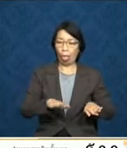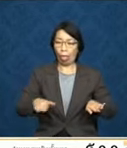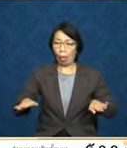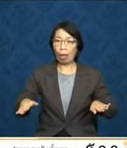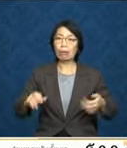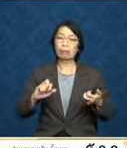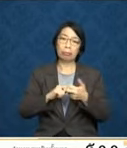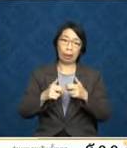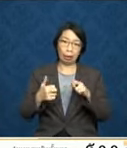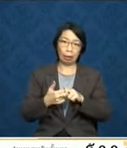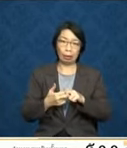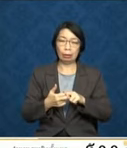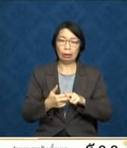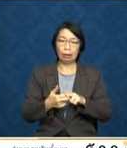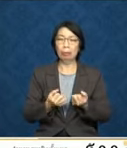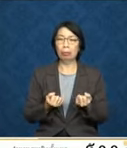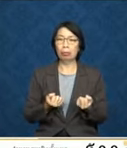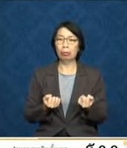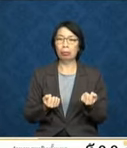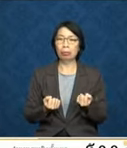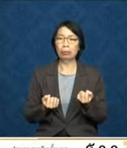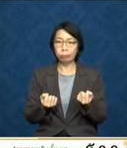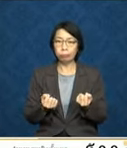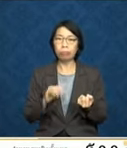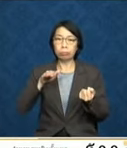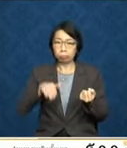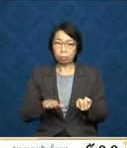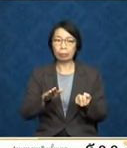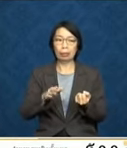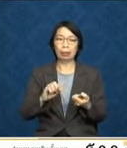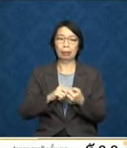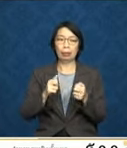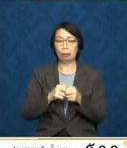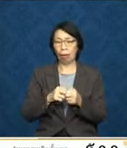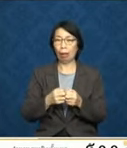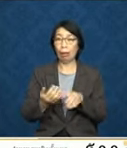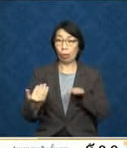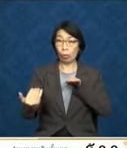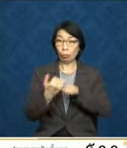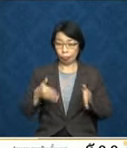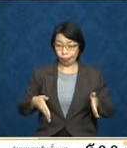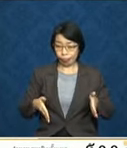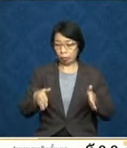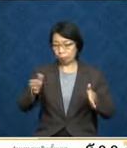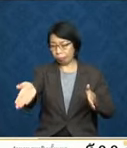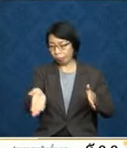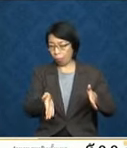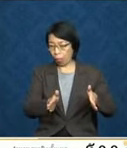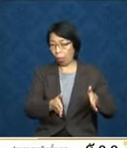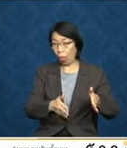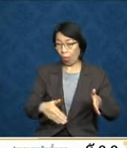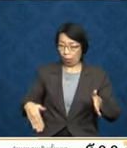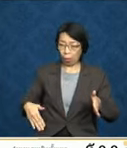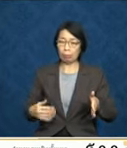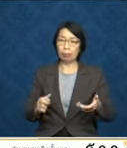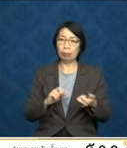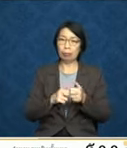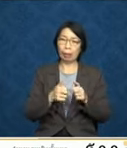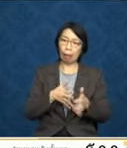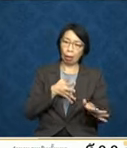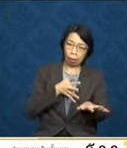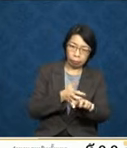อบางจุดเกิดการพังทลายบางช่วงเสียหายเมื่อเกิดอุบัติเหตุอยู่บ่อยครั้งจึงใคร่ขอความอนุเค